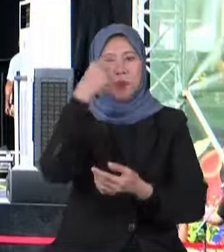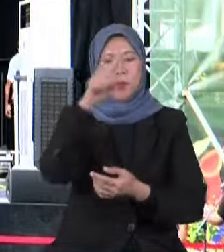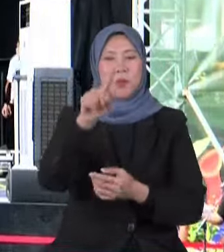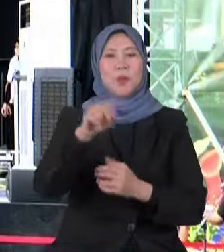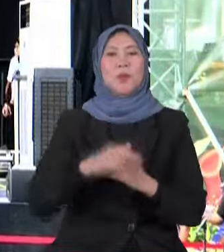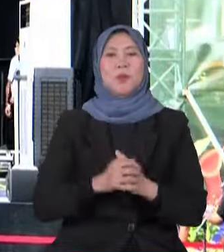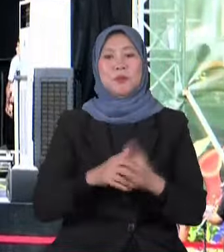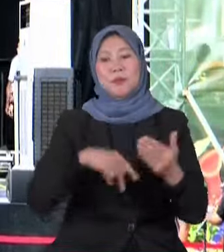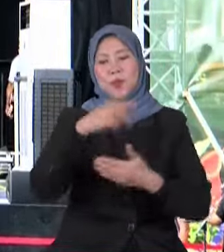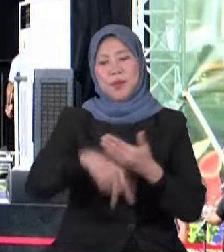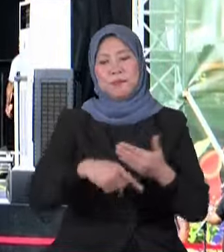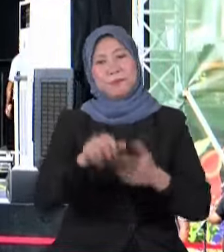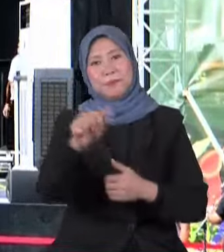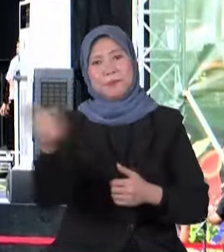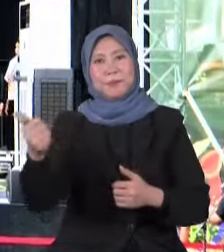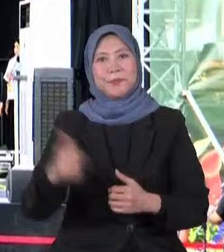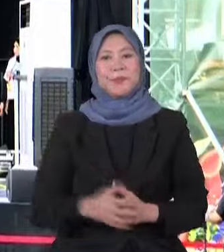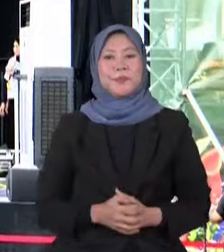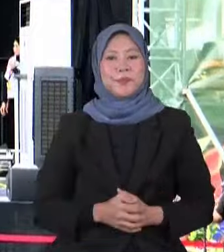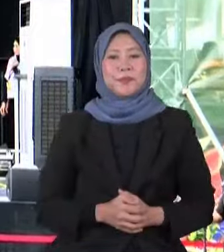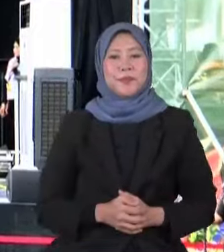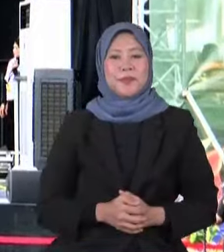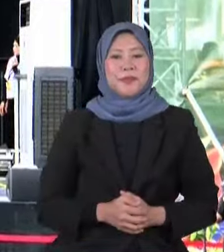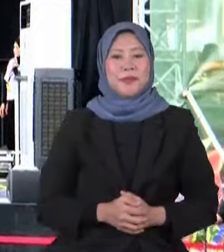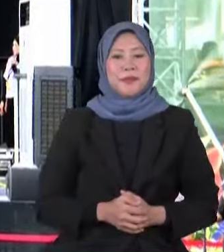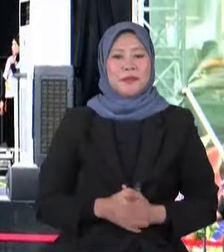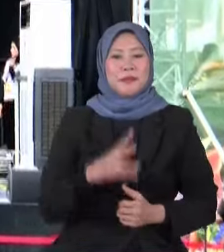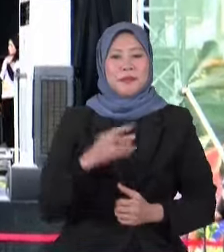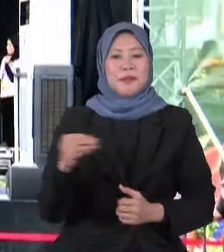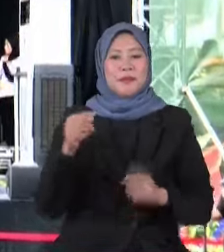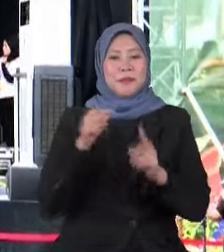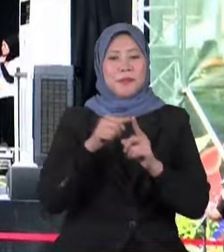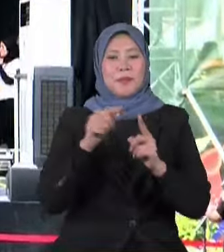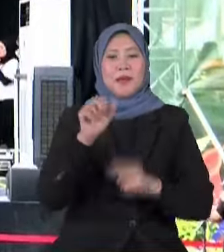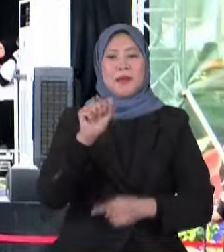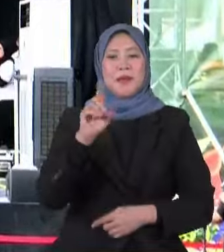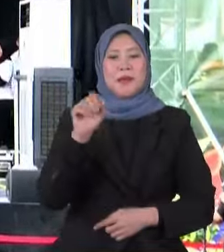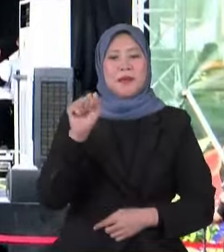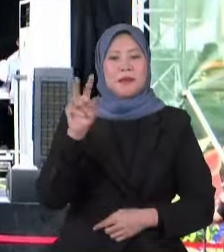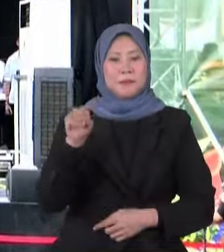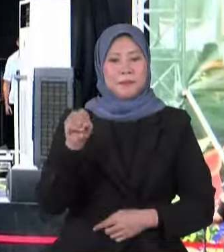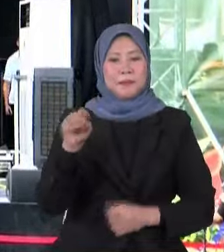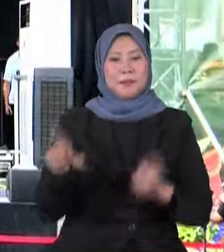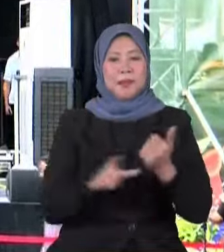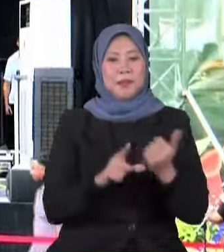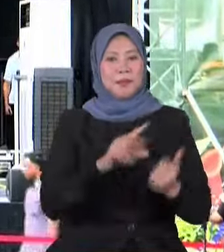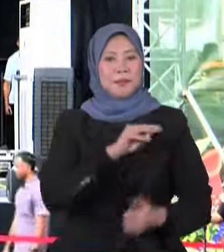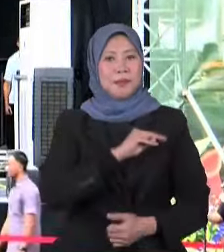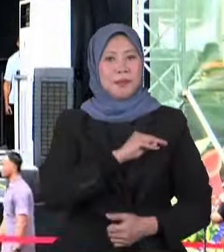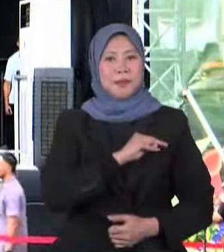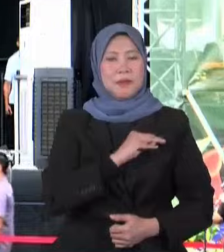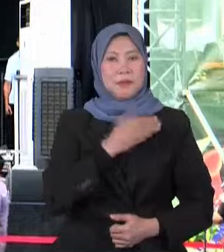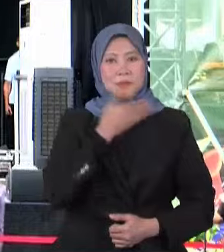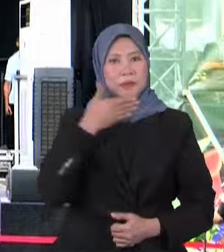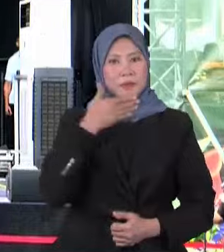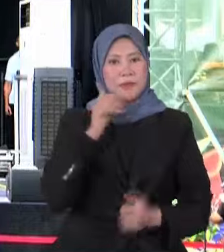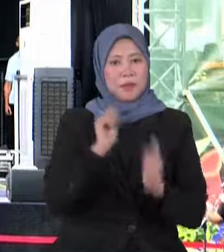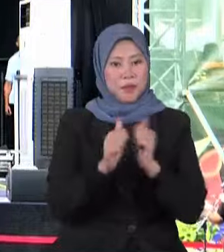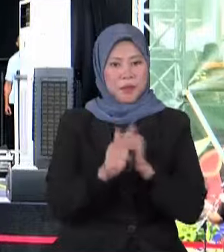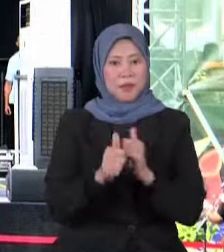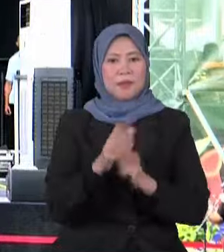menyempurnakan acara seterusnya. Dan seterusnya dipersilakan juga kepada Yang Berhormat Tuan Adam Adli Abdul Halim, Timbalan Menteri Belia dan Sukan, dan juga